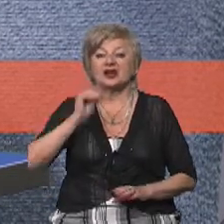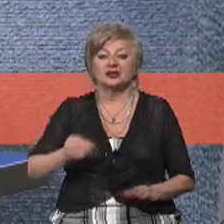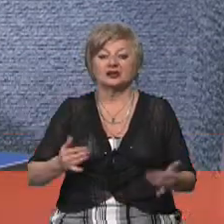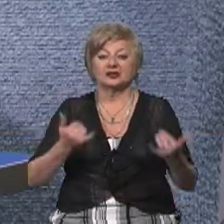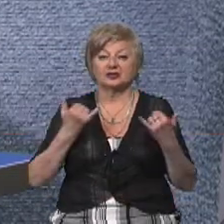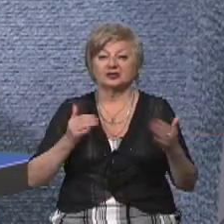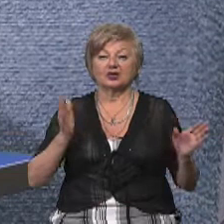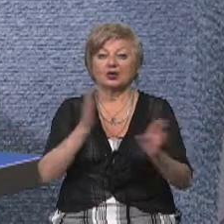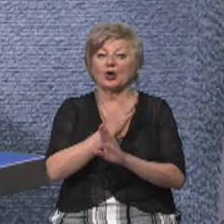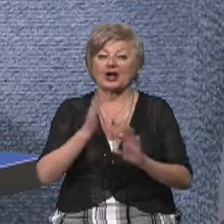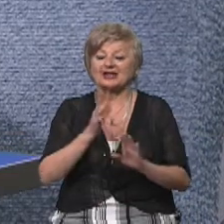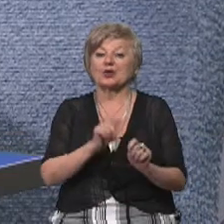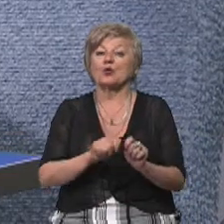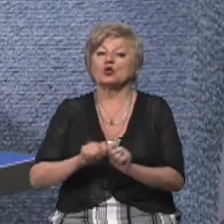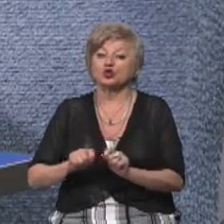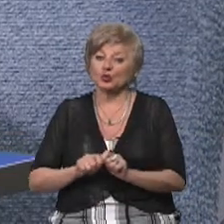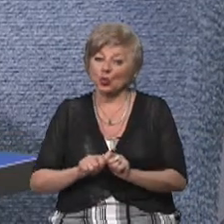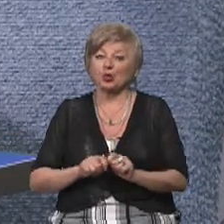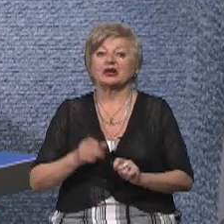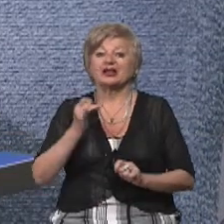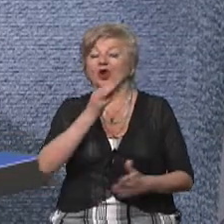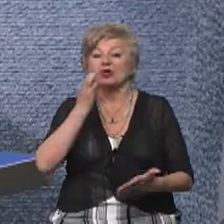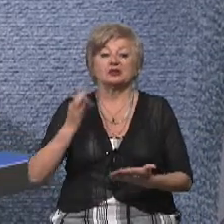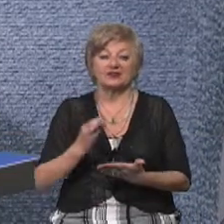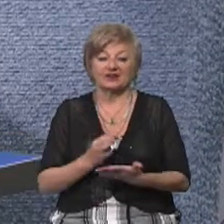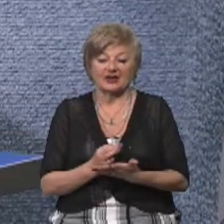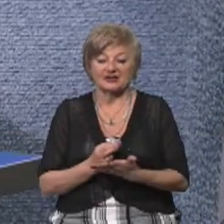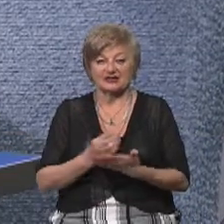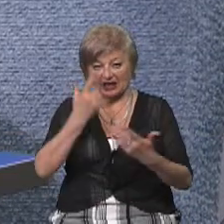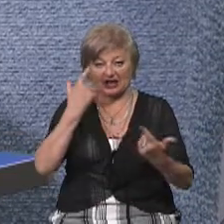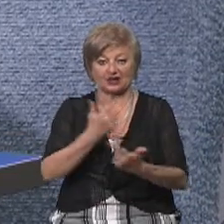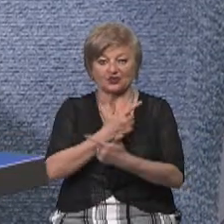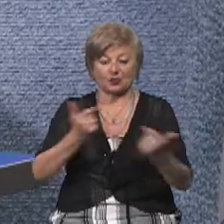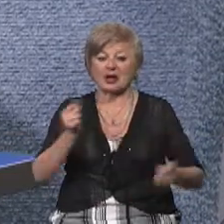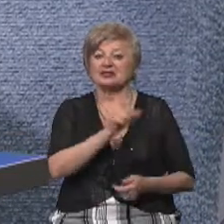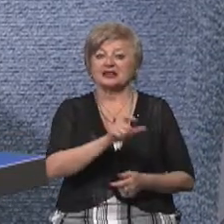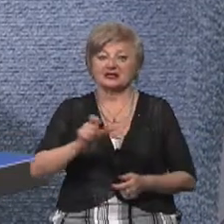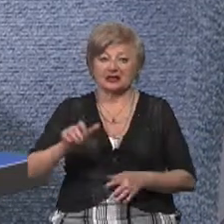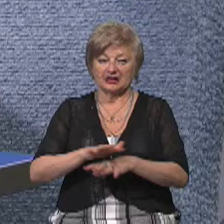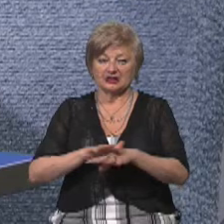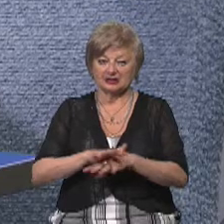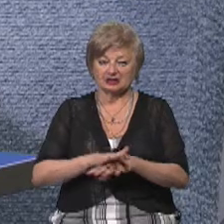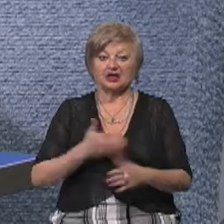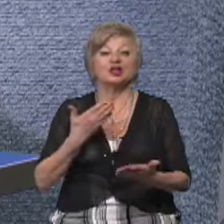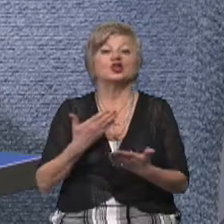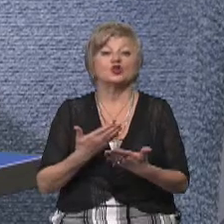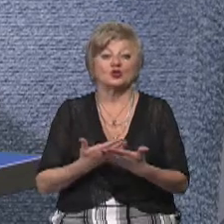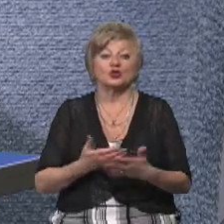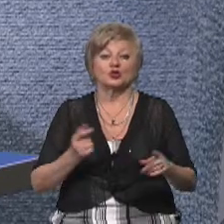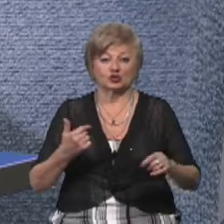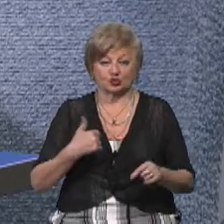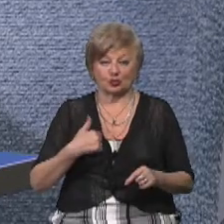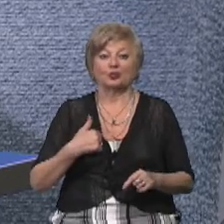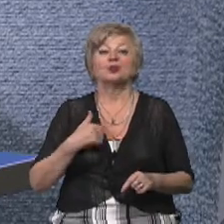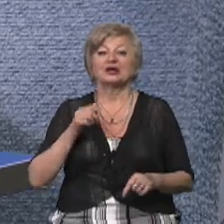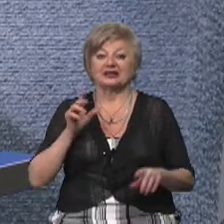сучасний екомоніторинг та відповідальне інформування населення. Ось про що сподіваємось